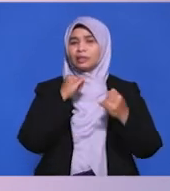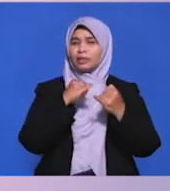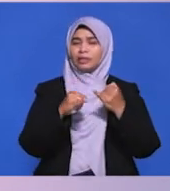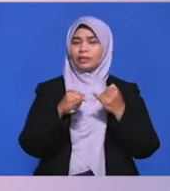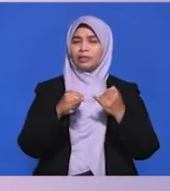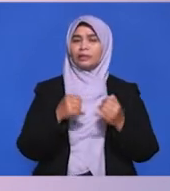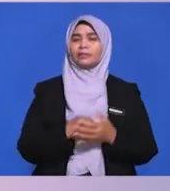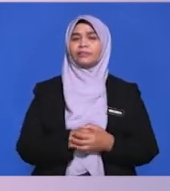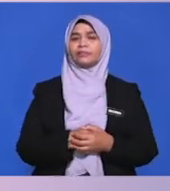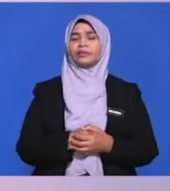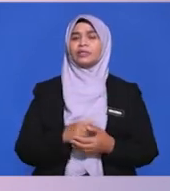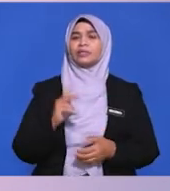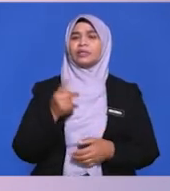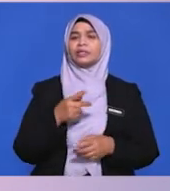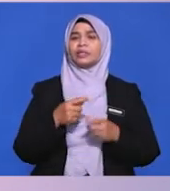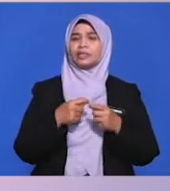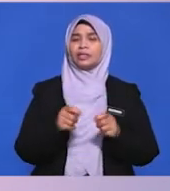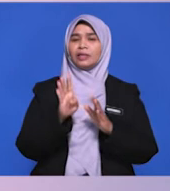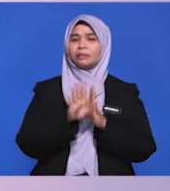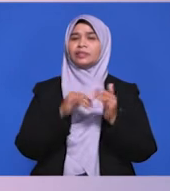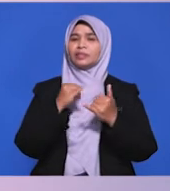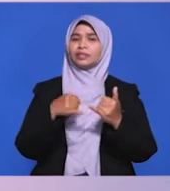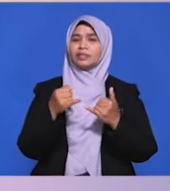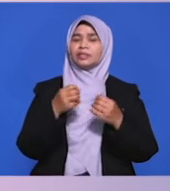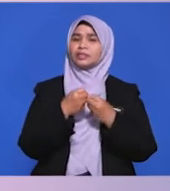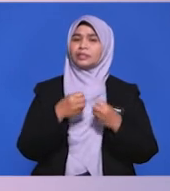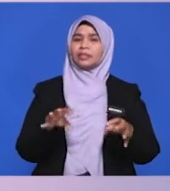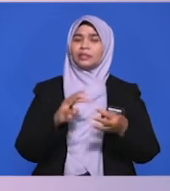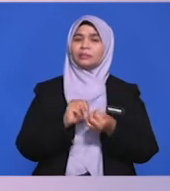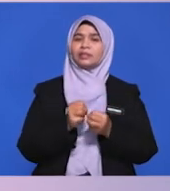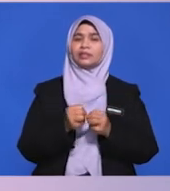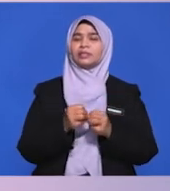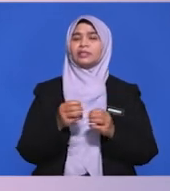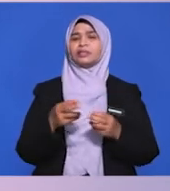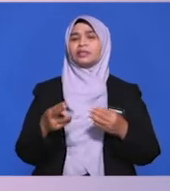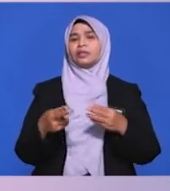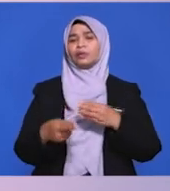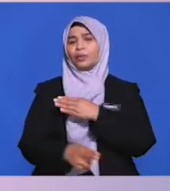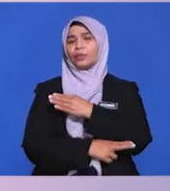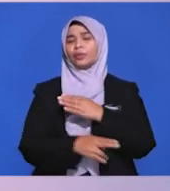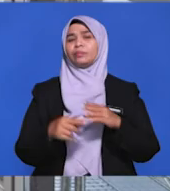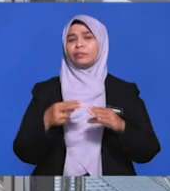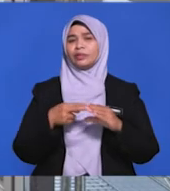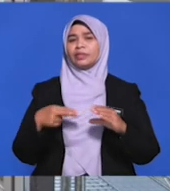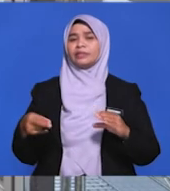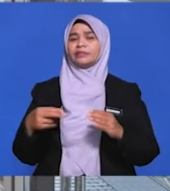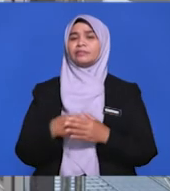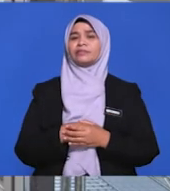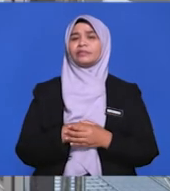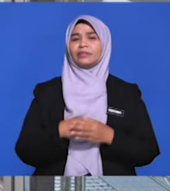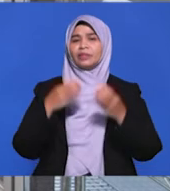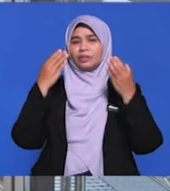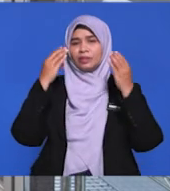Hai murid juga telah berjaya menyelesaikan masalah berkaitan hukum cash chegou